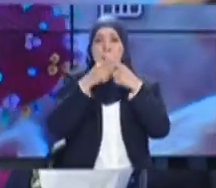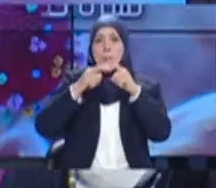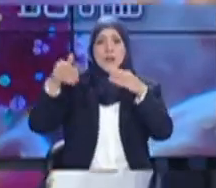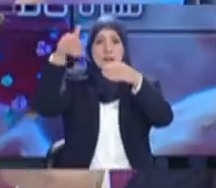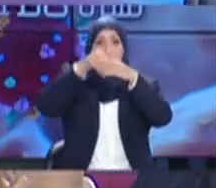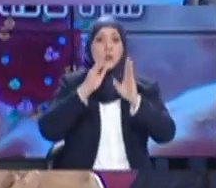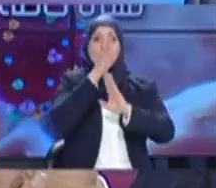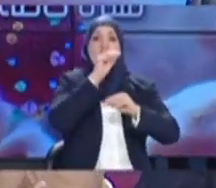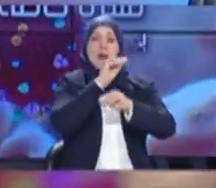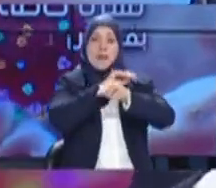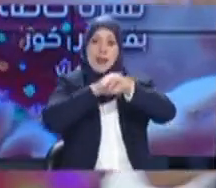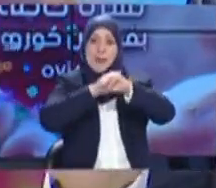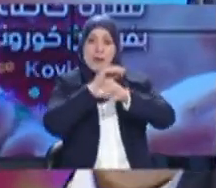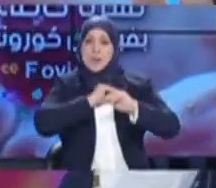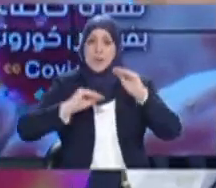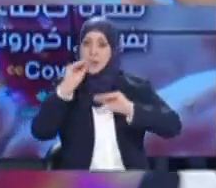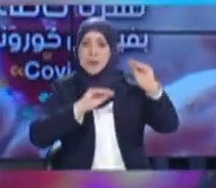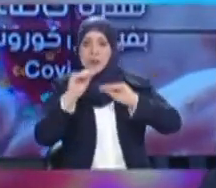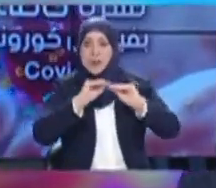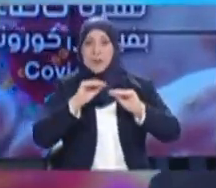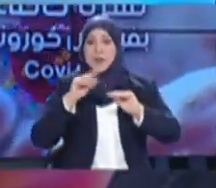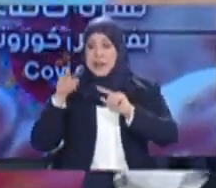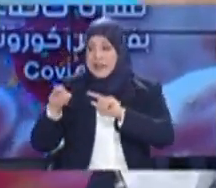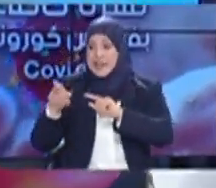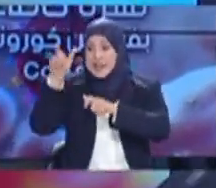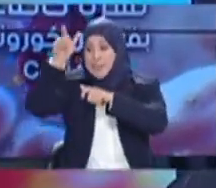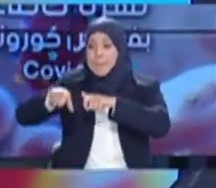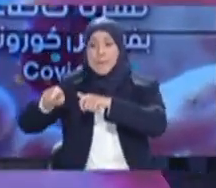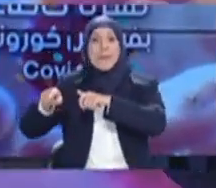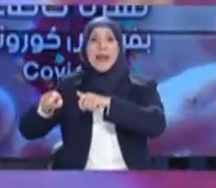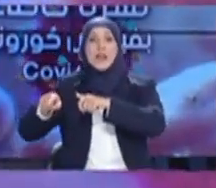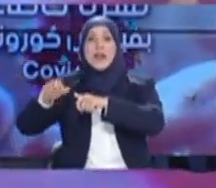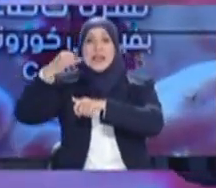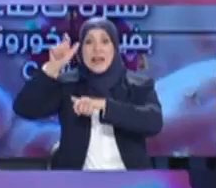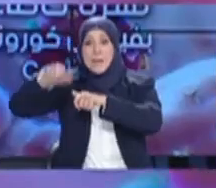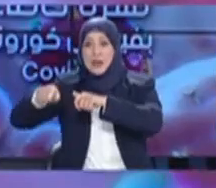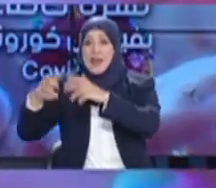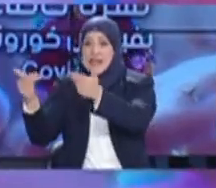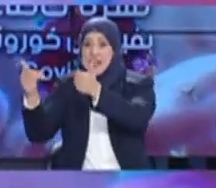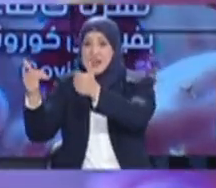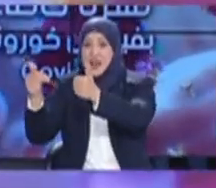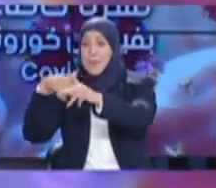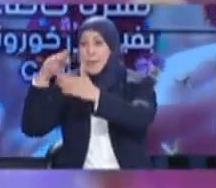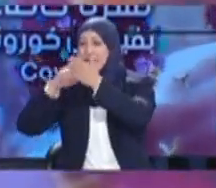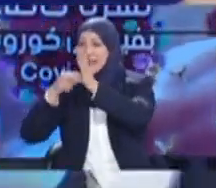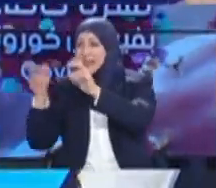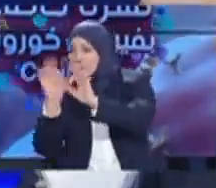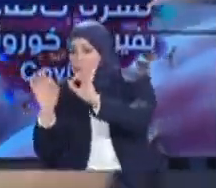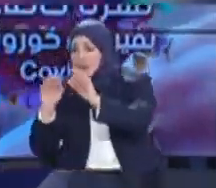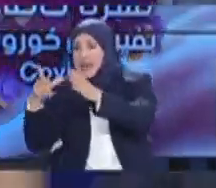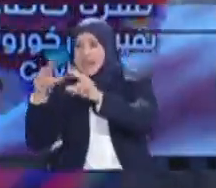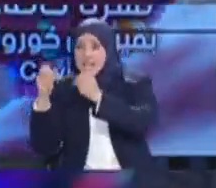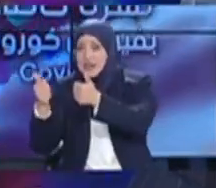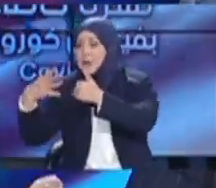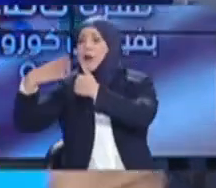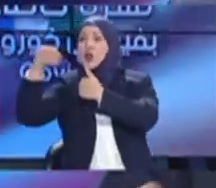واللي يكون حالته ما تستدعيش هذاك ياخذ في دوره من غادي من برا، يصير من برا هذاك امبروميتري الفرز الاولاني.